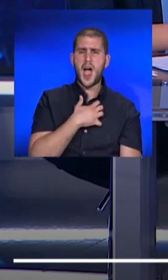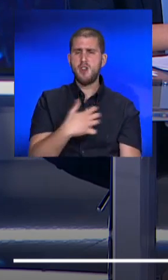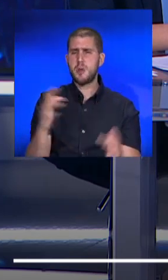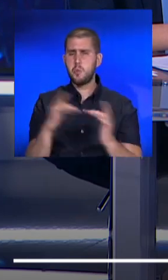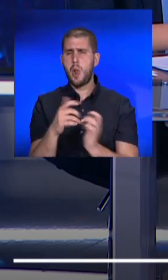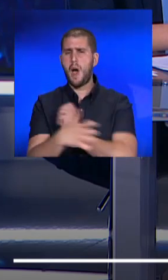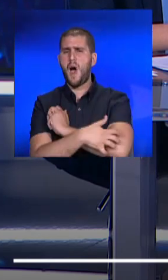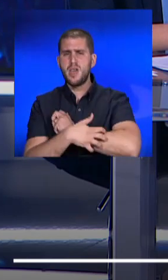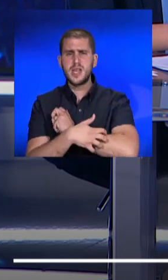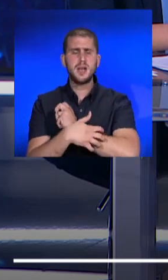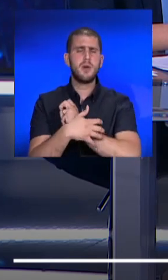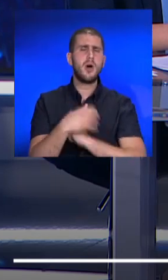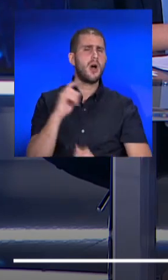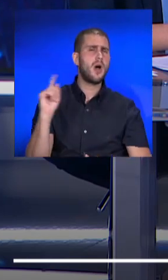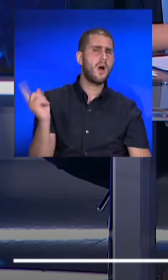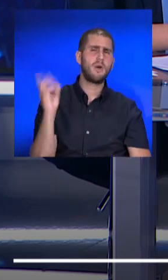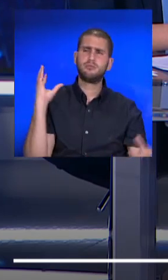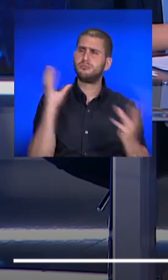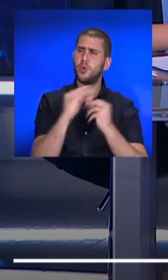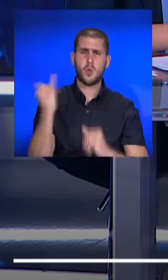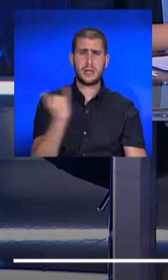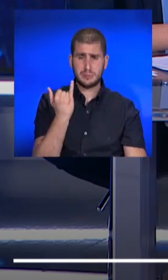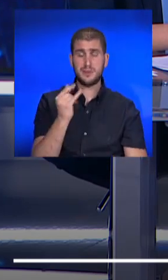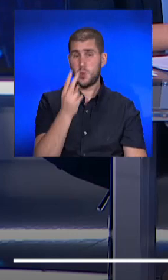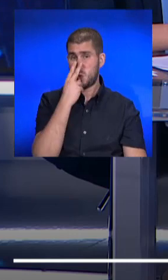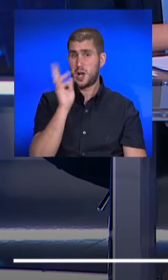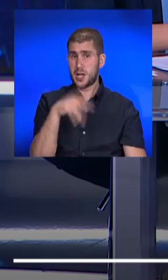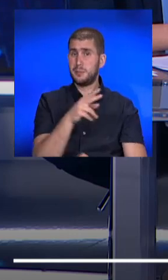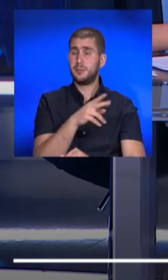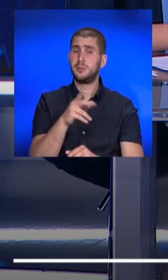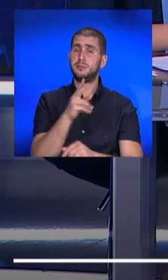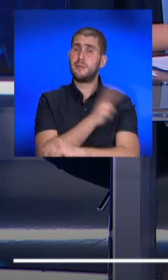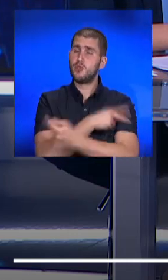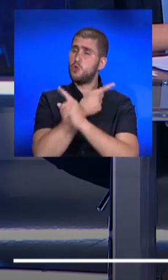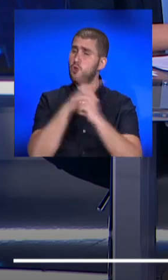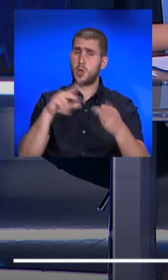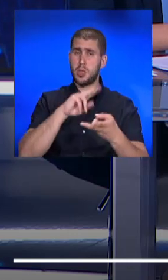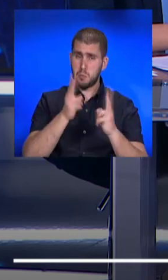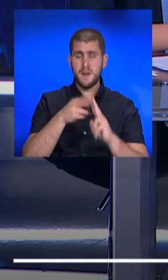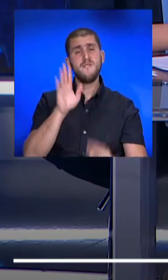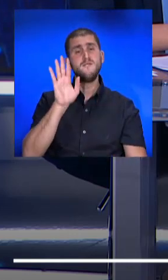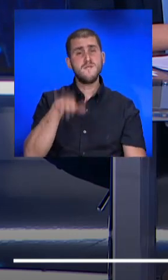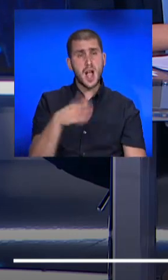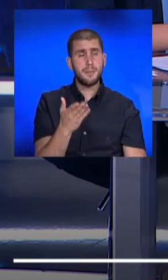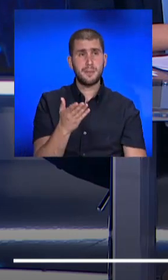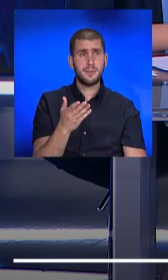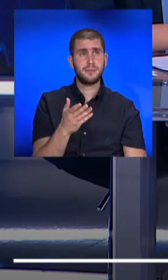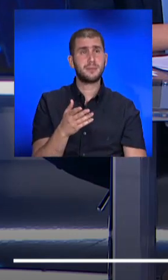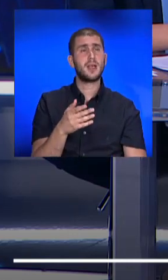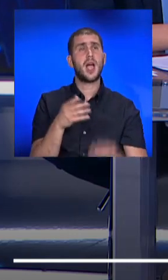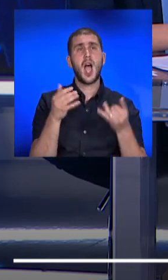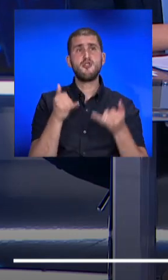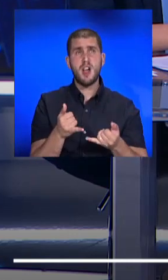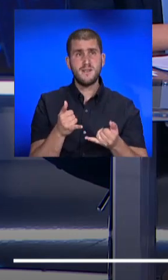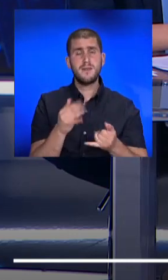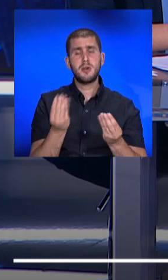עניים, לכל אורך הדרך שלה, ואת רואה את זה במשטרות שונות, וגם עכשיו פה,